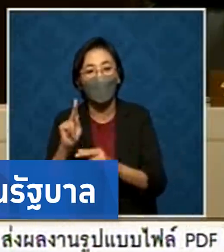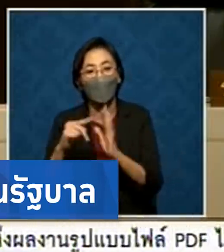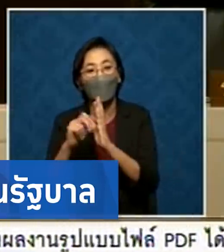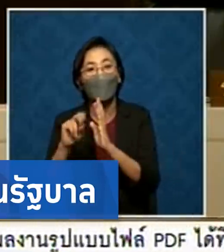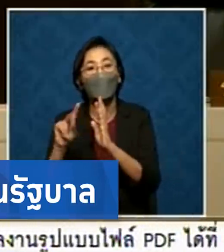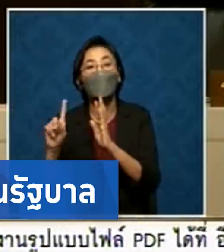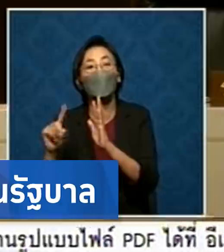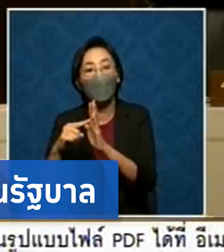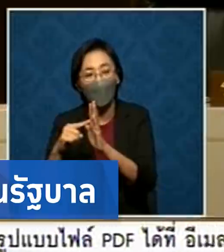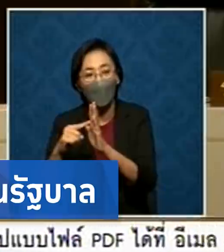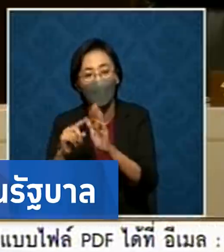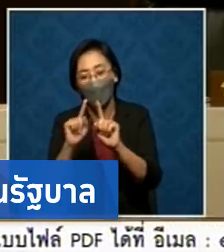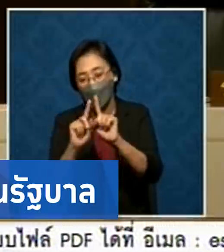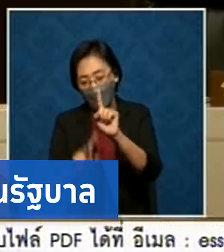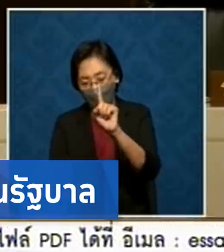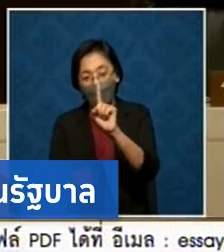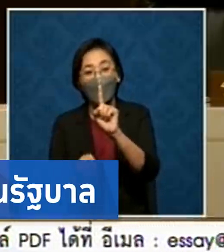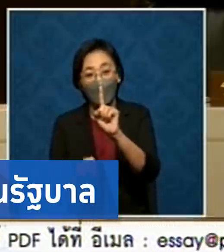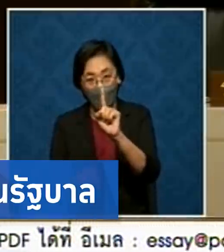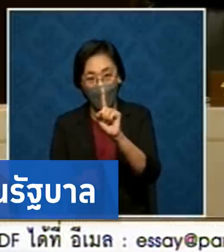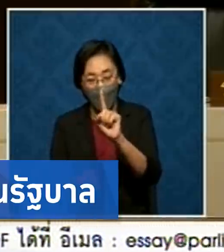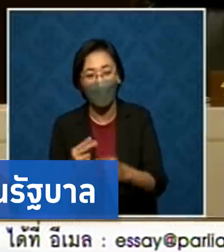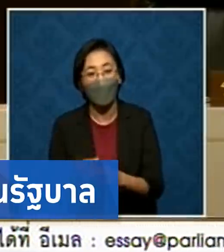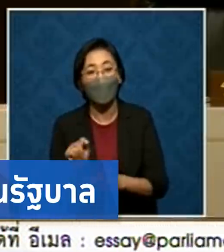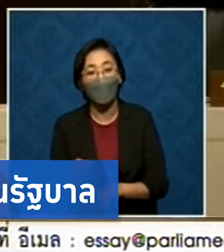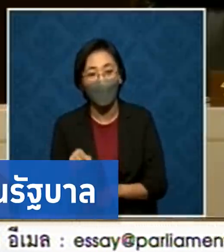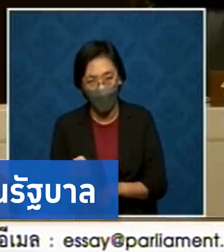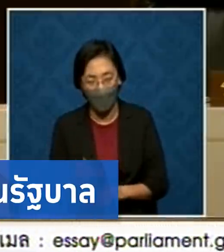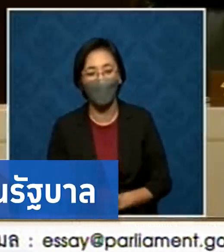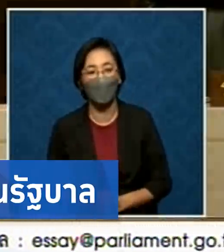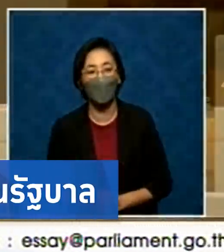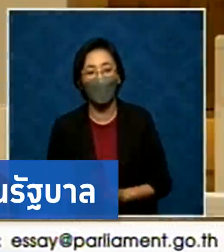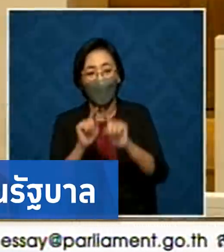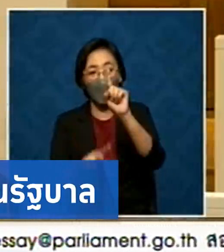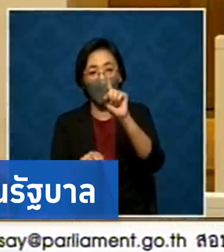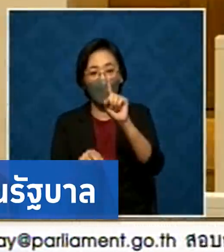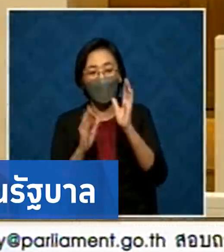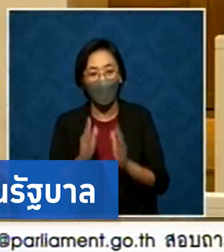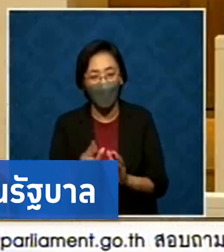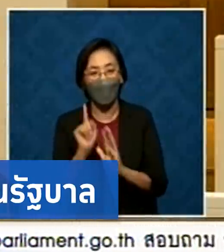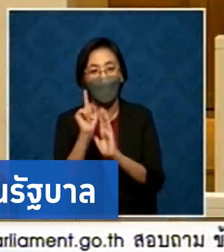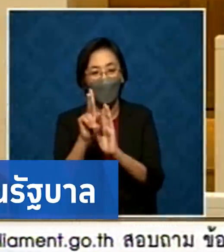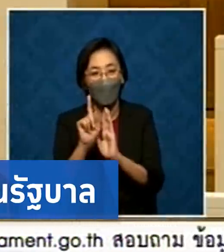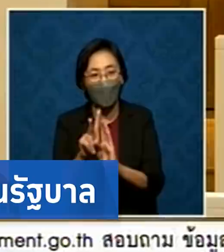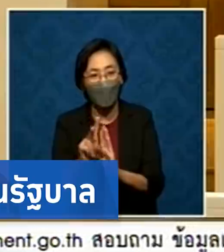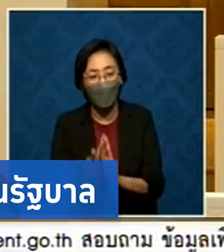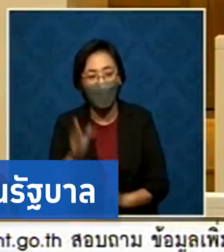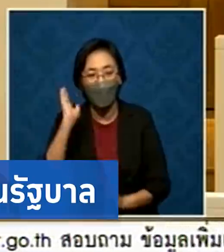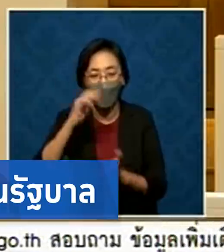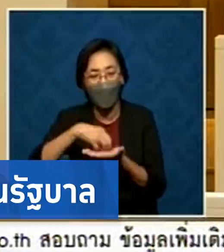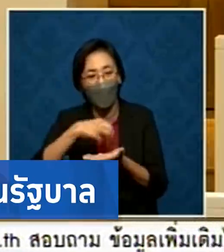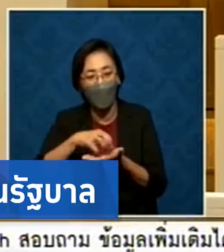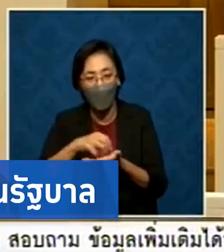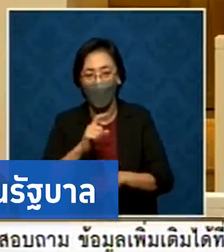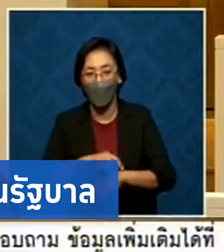จานุ่มนิ่มที่แท้แค่นักเลงใช่หรือไม่นะครับแล้วก็บอกต่อไปว่าตอนนี้นะครับคุณราเมศ